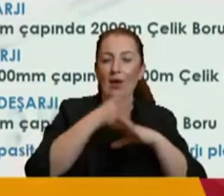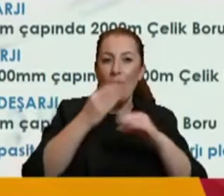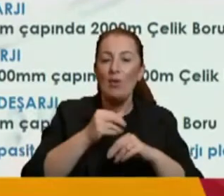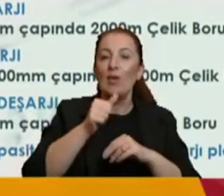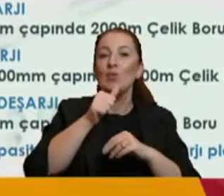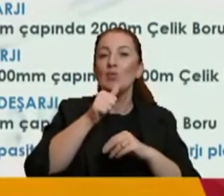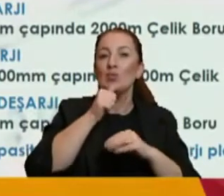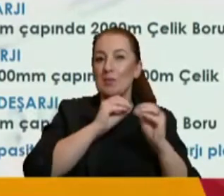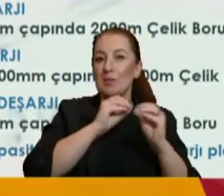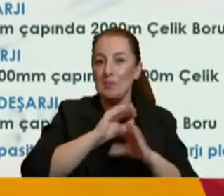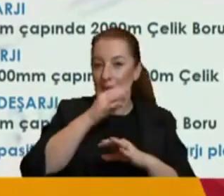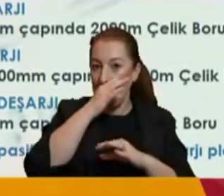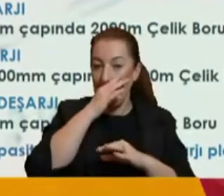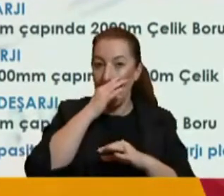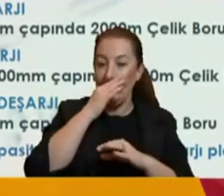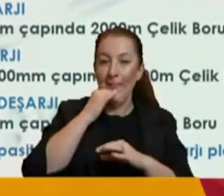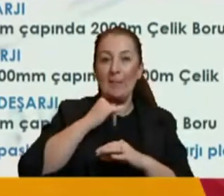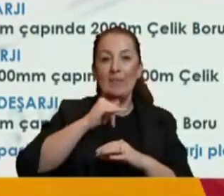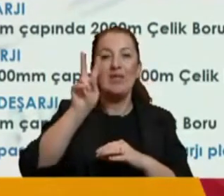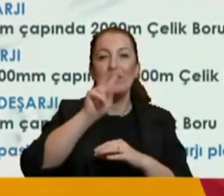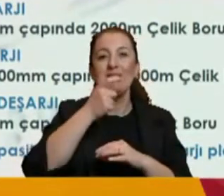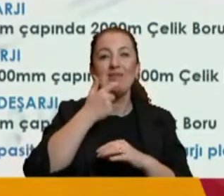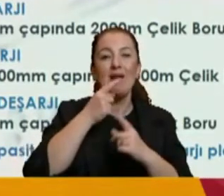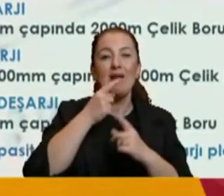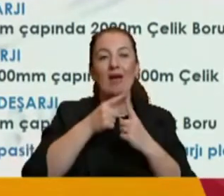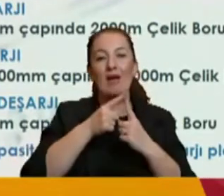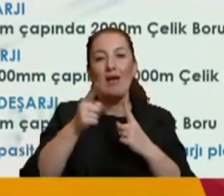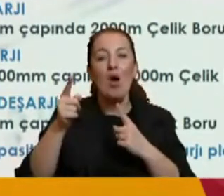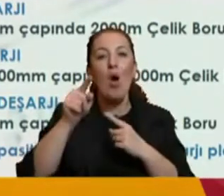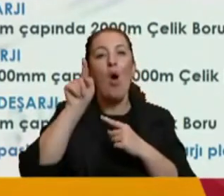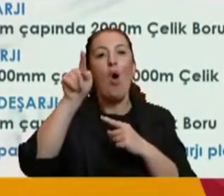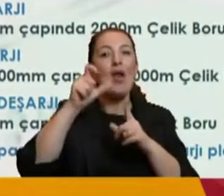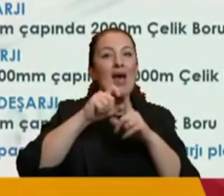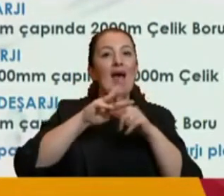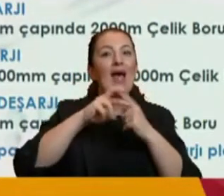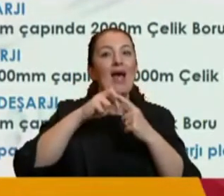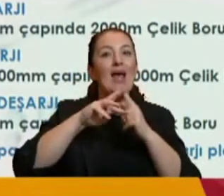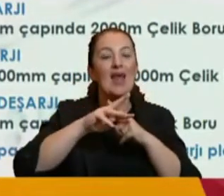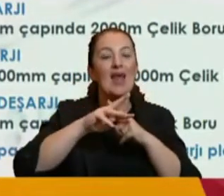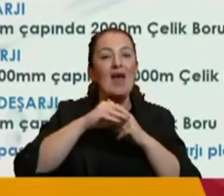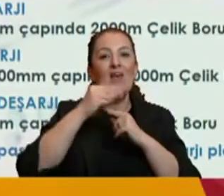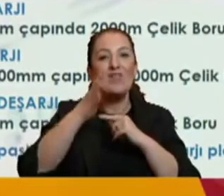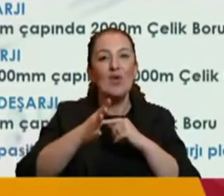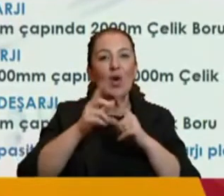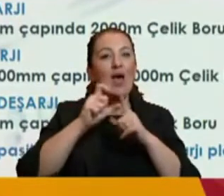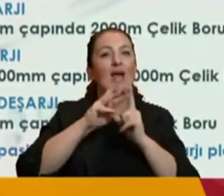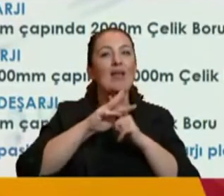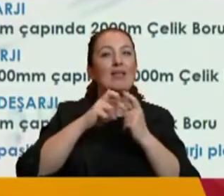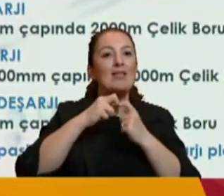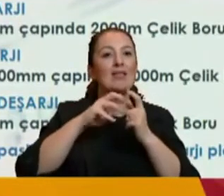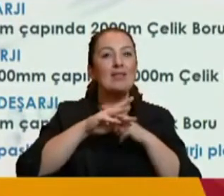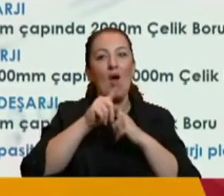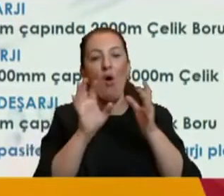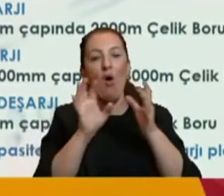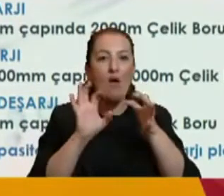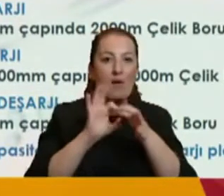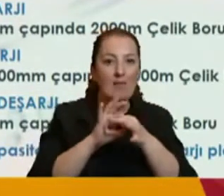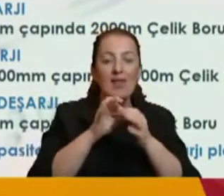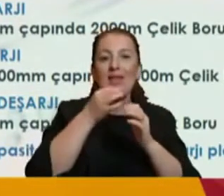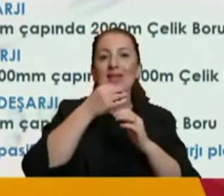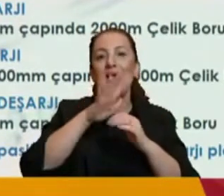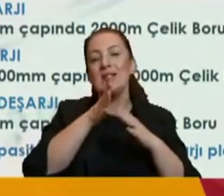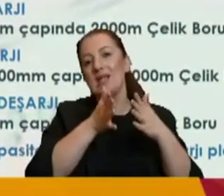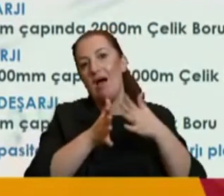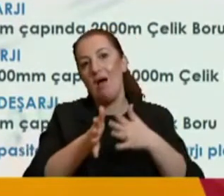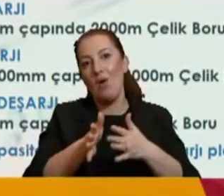yaklaşık yirmi yıldan beri oradaki dereye veriliyor ve de vasıtasıyla da denize